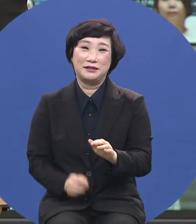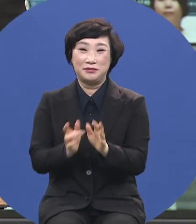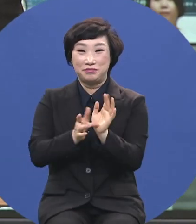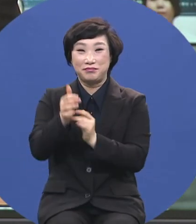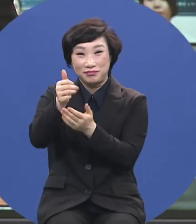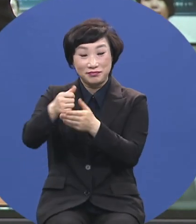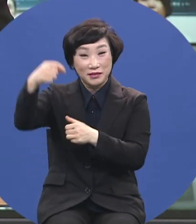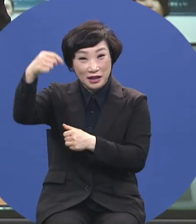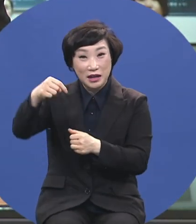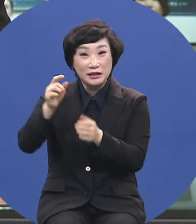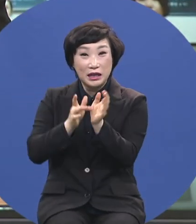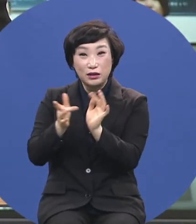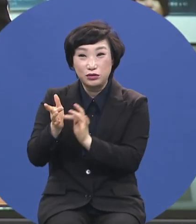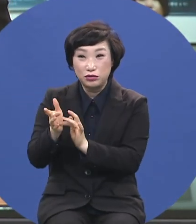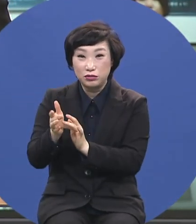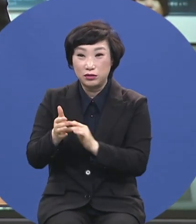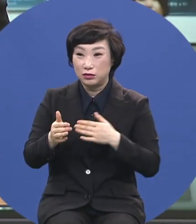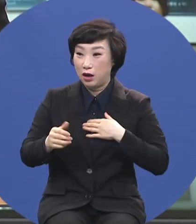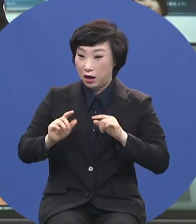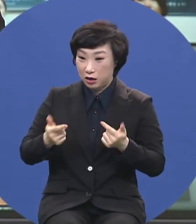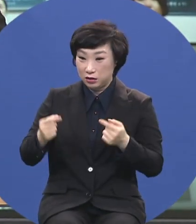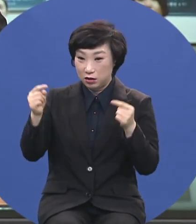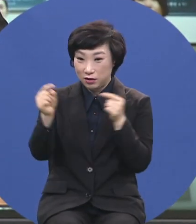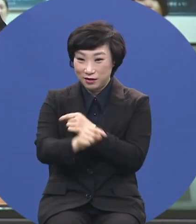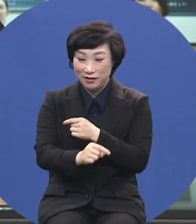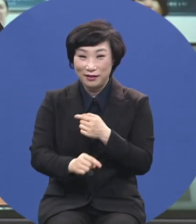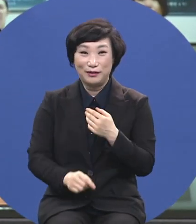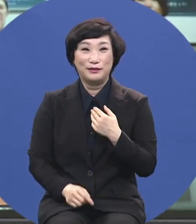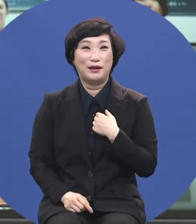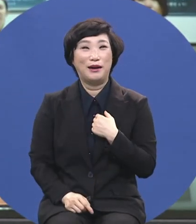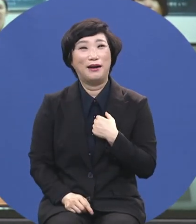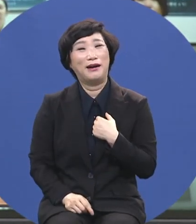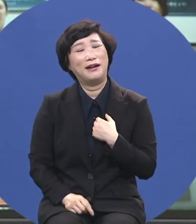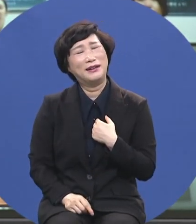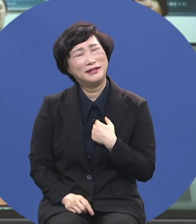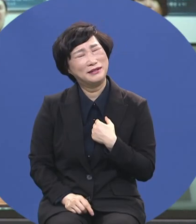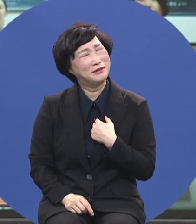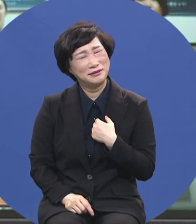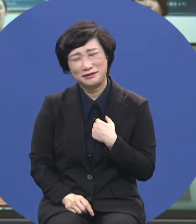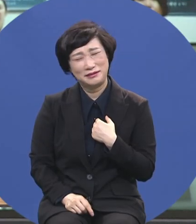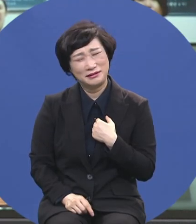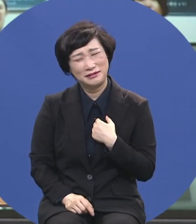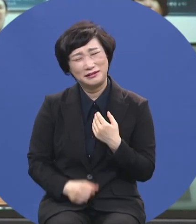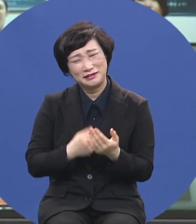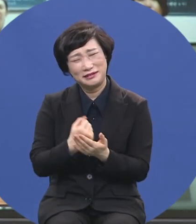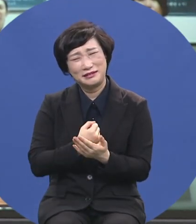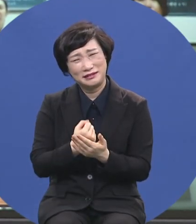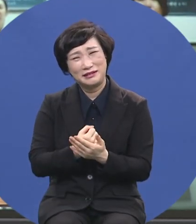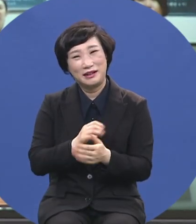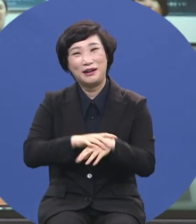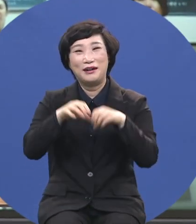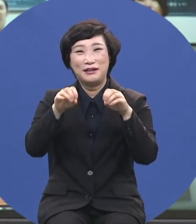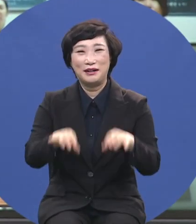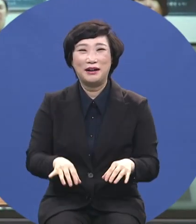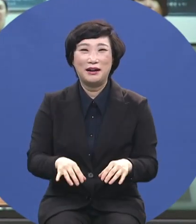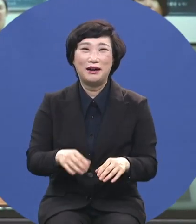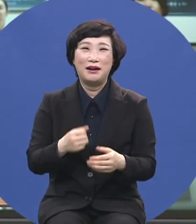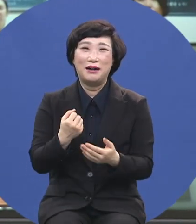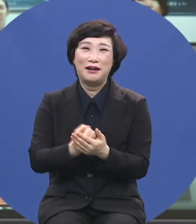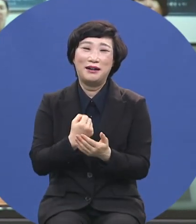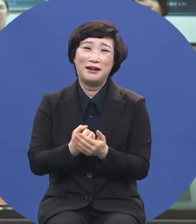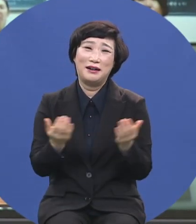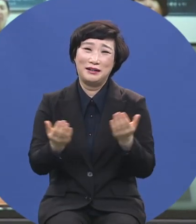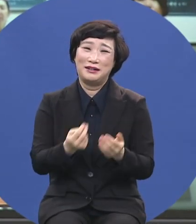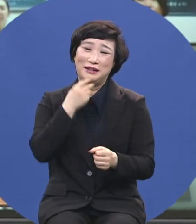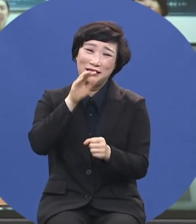예수님이 일러준 예수가 아니라면 그보다 헛수고가 어떠며 허탄한 일이